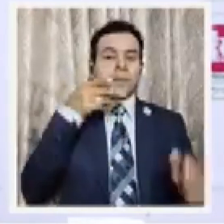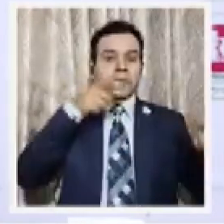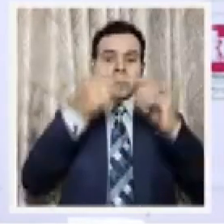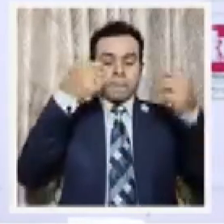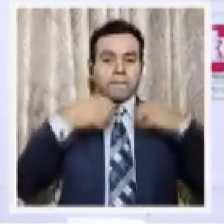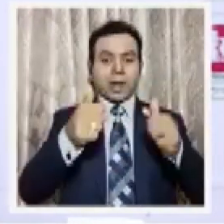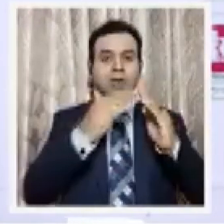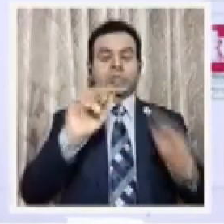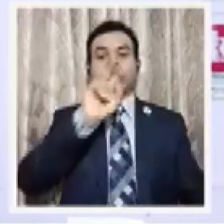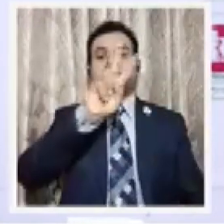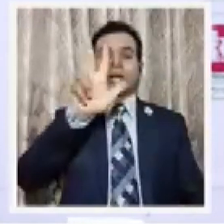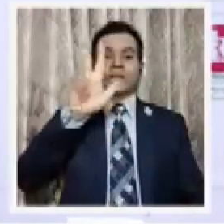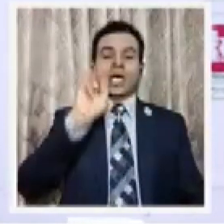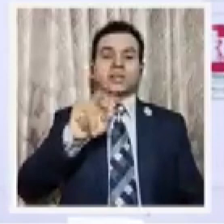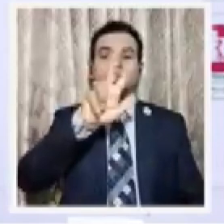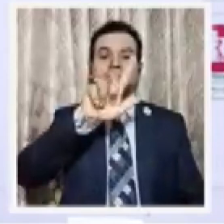আইসোলেশনে গেছেন